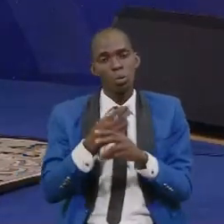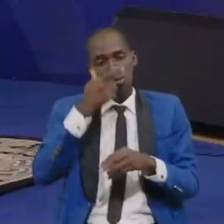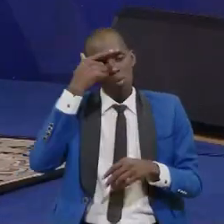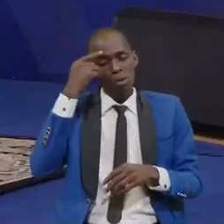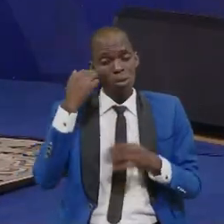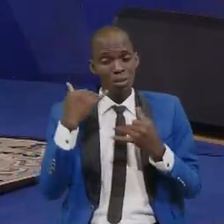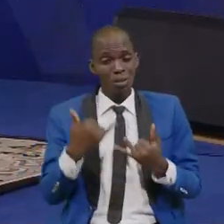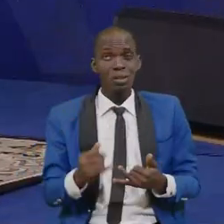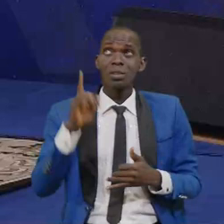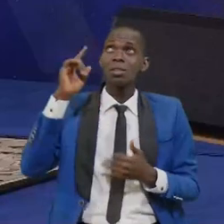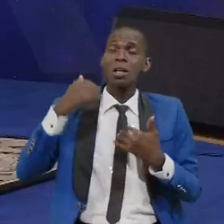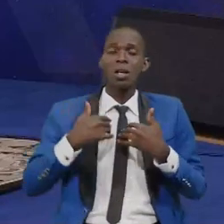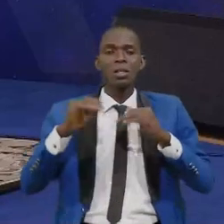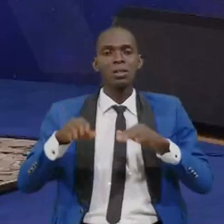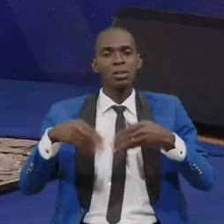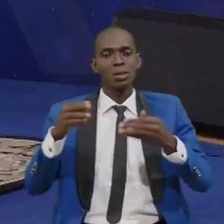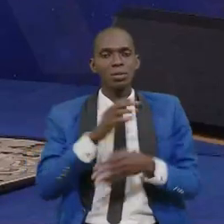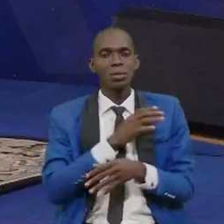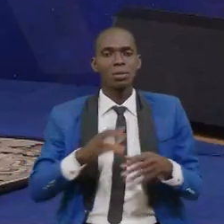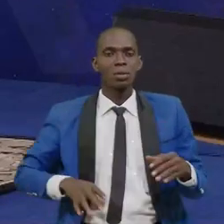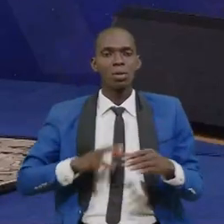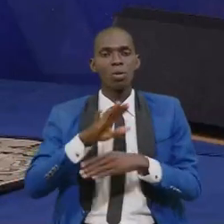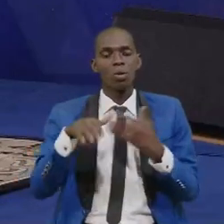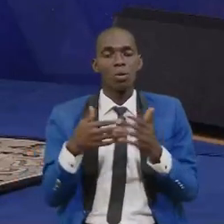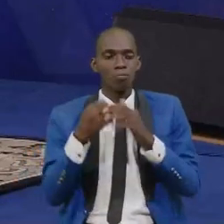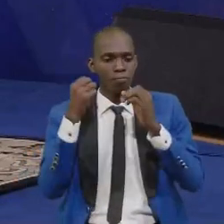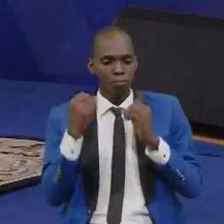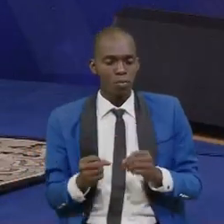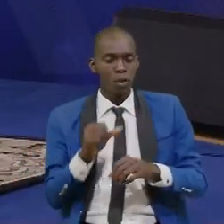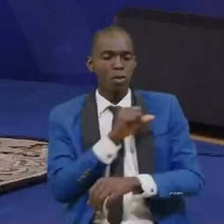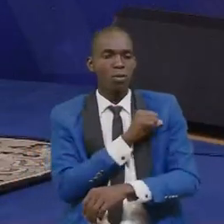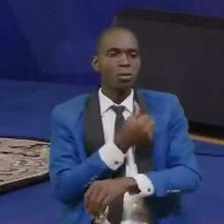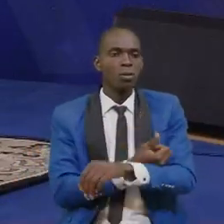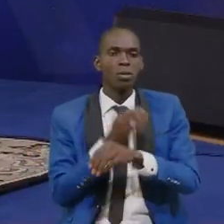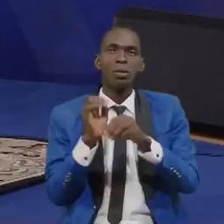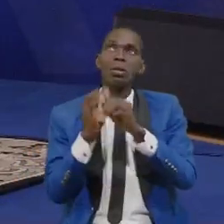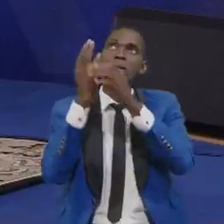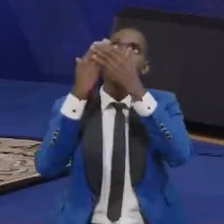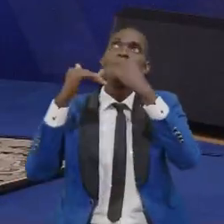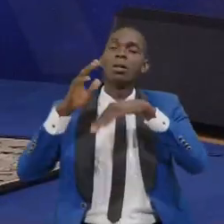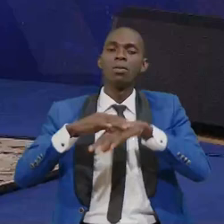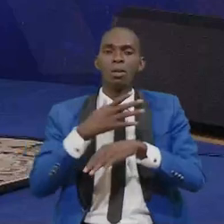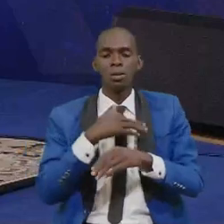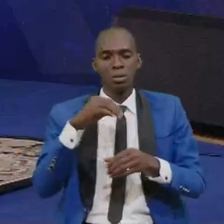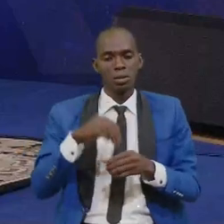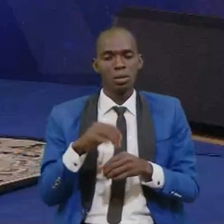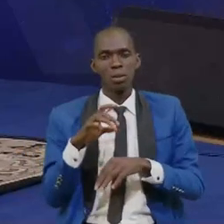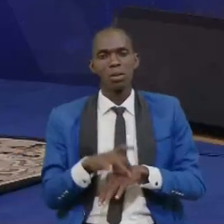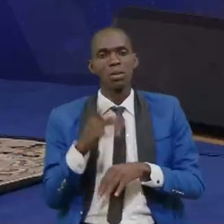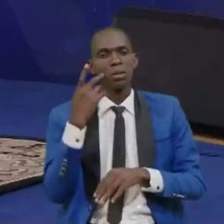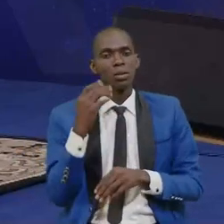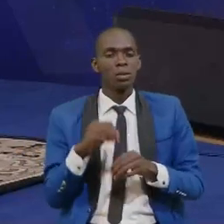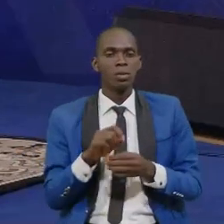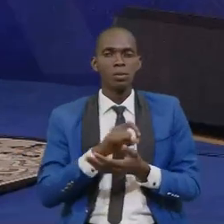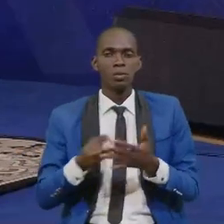il lui a donné tout pouvoir, toute autorité. dans le ciel et sur la terre. Voyez